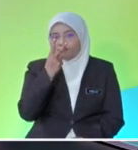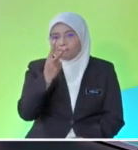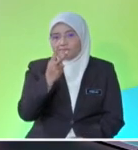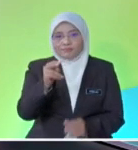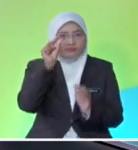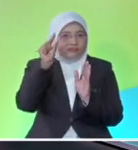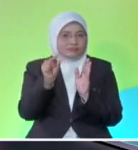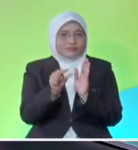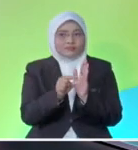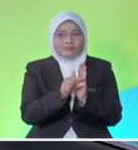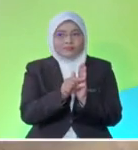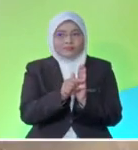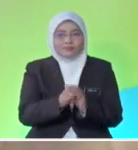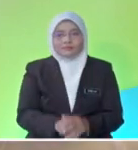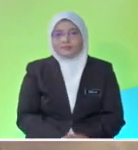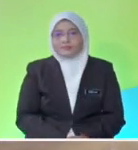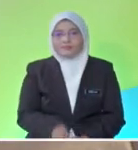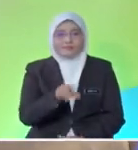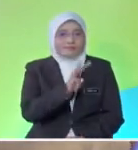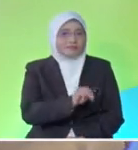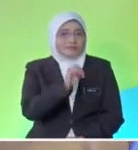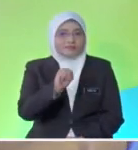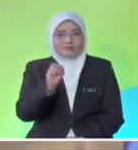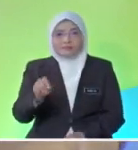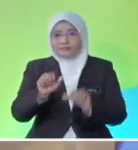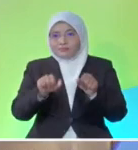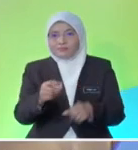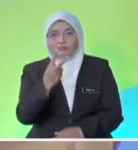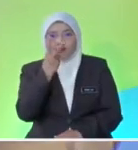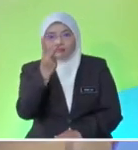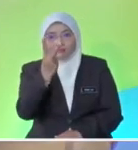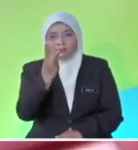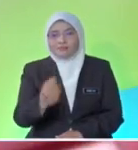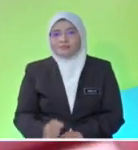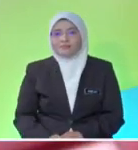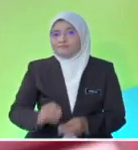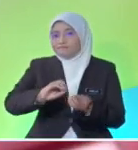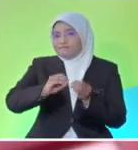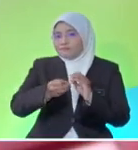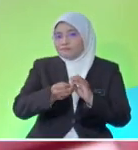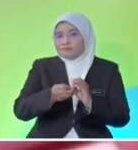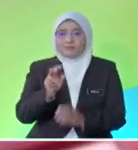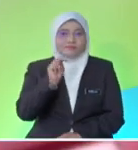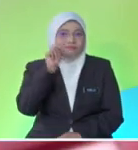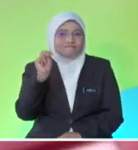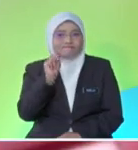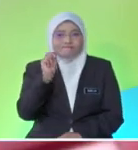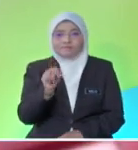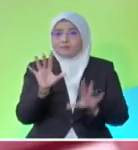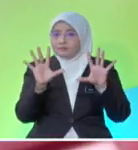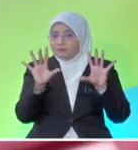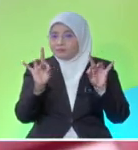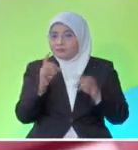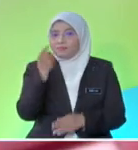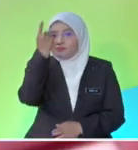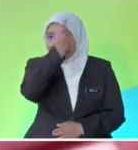rumah. Okey, murid-murid nampak kan? Nombor-nombor yang telah Kak Nisa tampalkan pada muka jam tersebut. Jadi